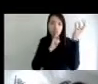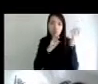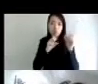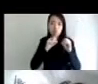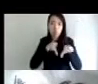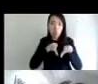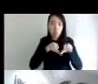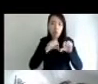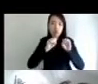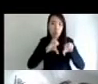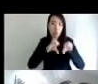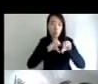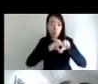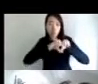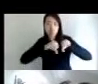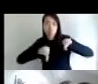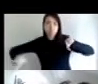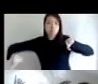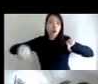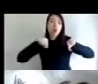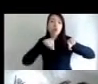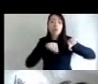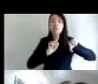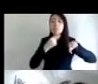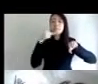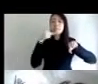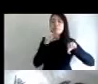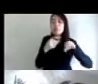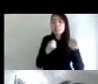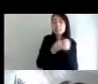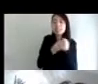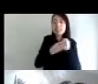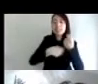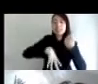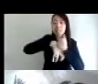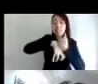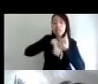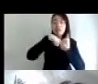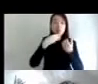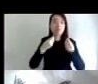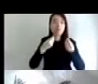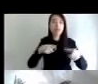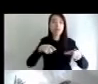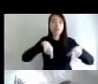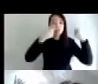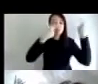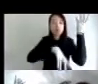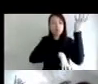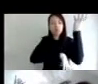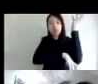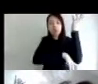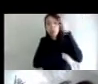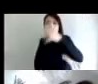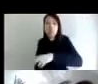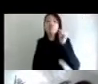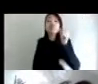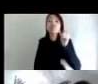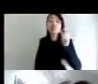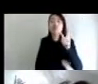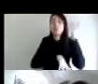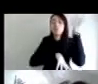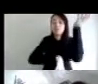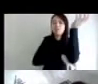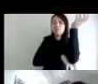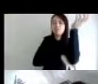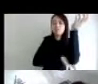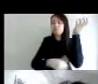咁就係攞嚟固定一棵樹木咧，等佢唔會咁容易去倒塌啦。咁亦都有一啲